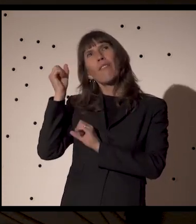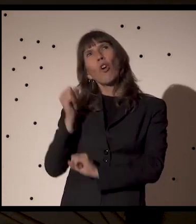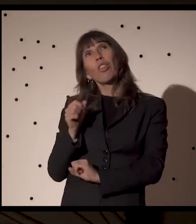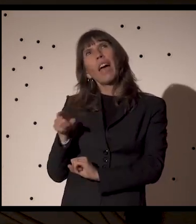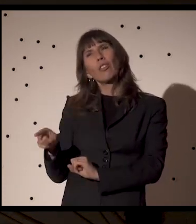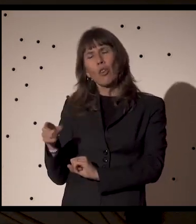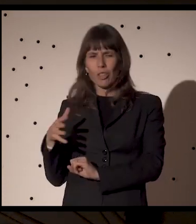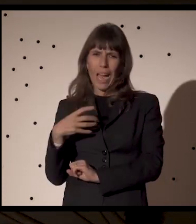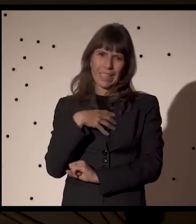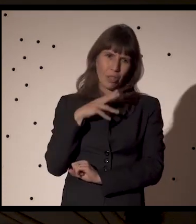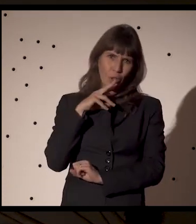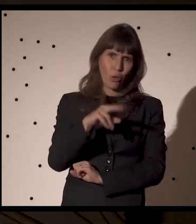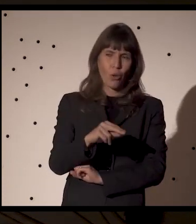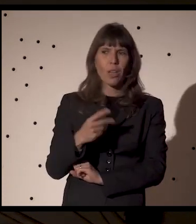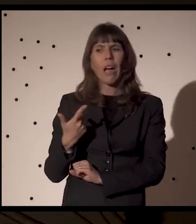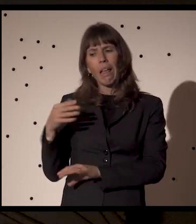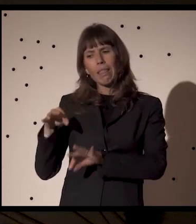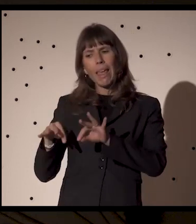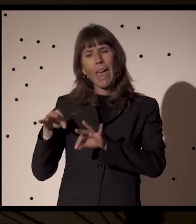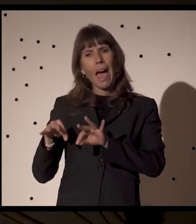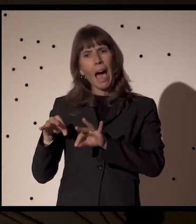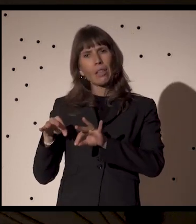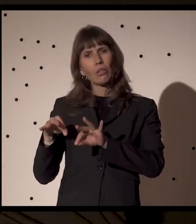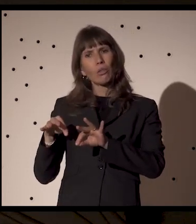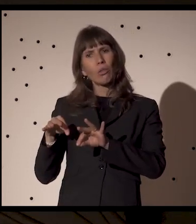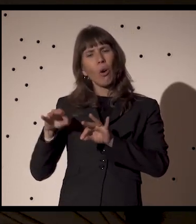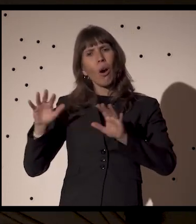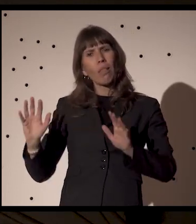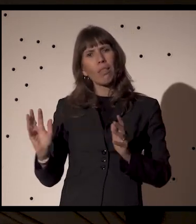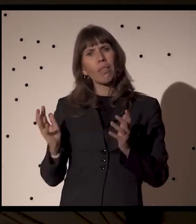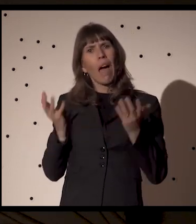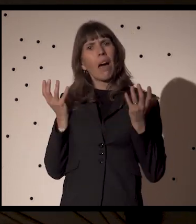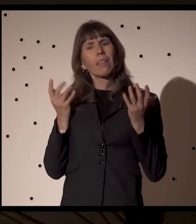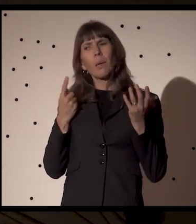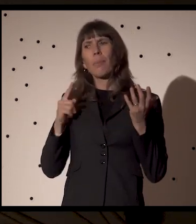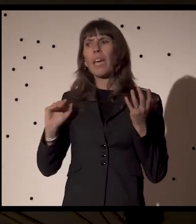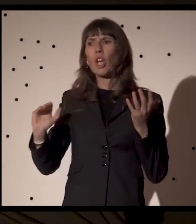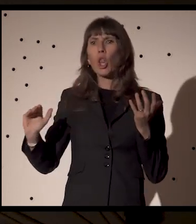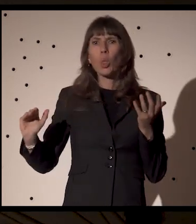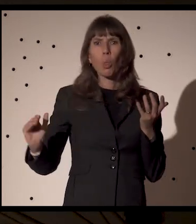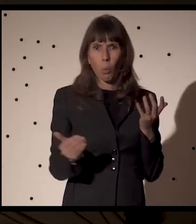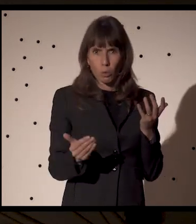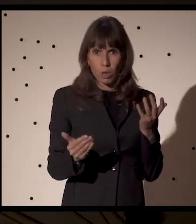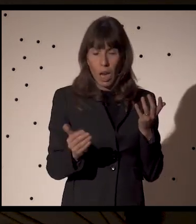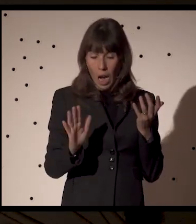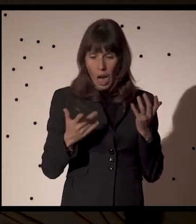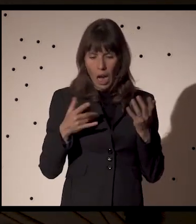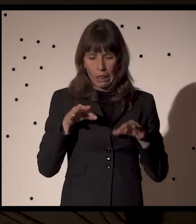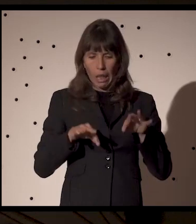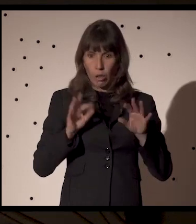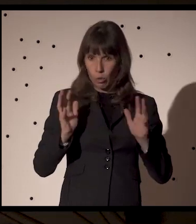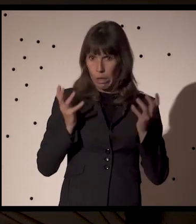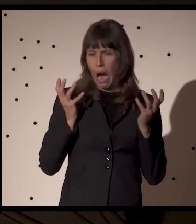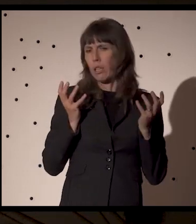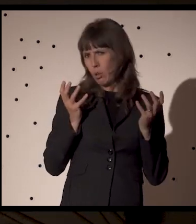un teatro d'arte per tutti quindi grandissima qualità il teatro d'arte ma per tutti e quindi